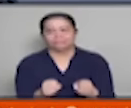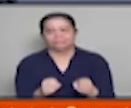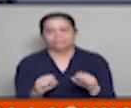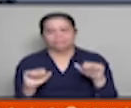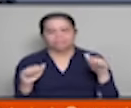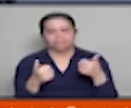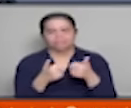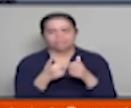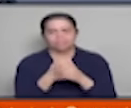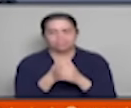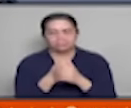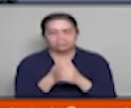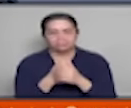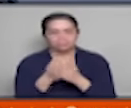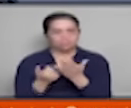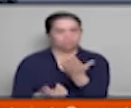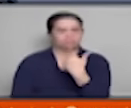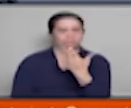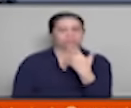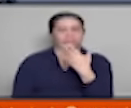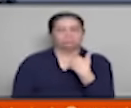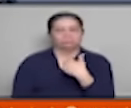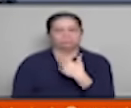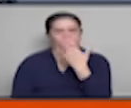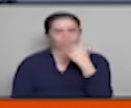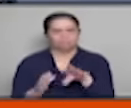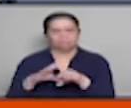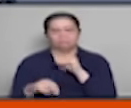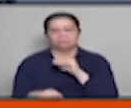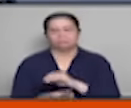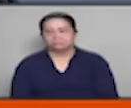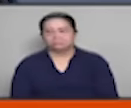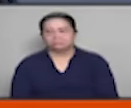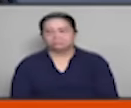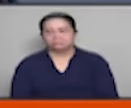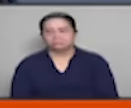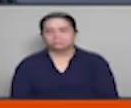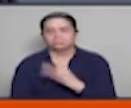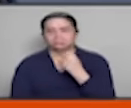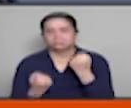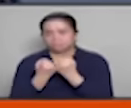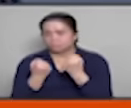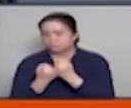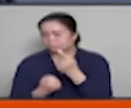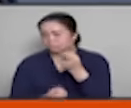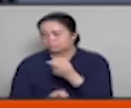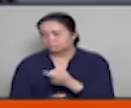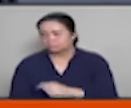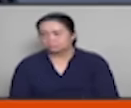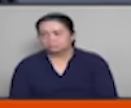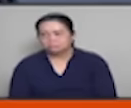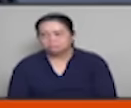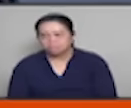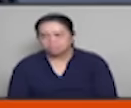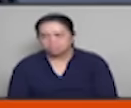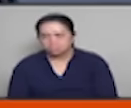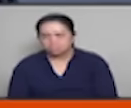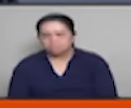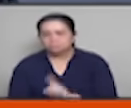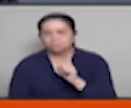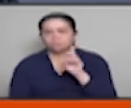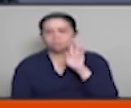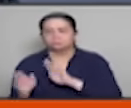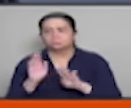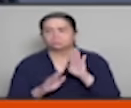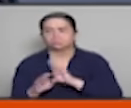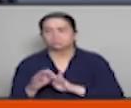naghamon, pinalalabas kayo. Opo, sir. Ba't kayo pinalalabas ni kagawad? Gusto niya makipagsuntukan? Opo, parang ganun na nga po. Anong problema